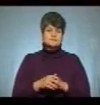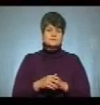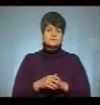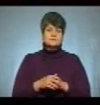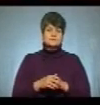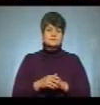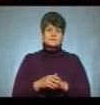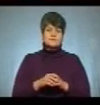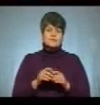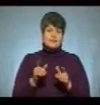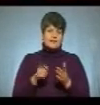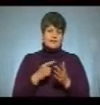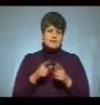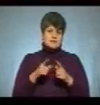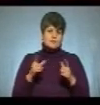це листочки.